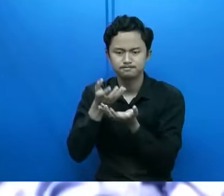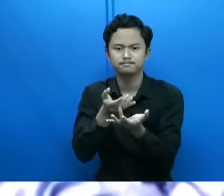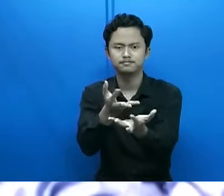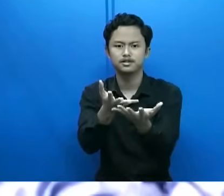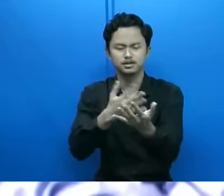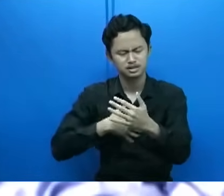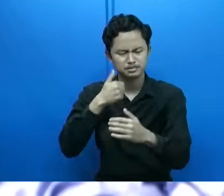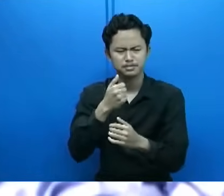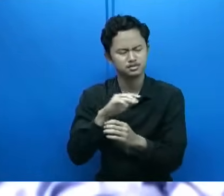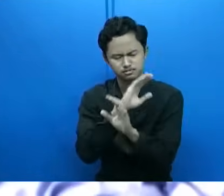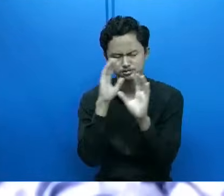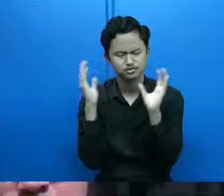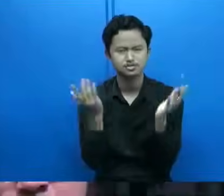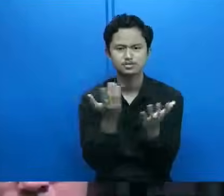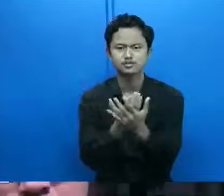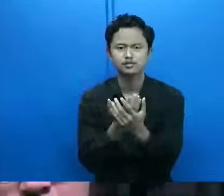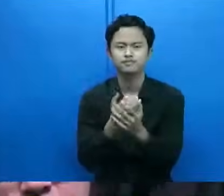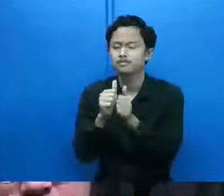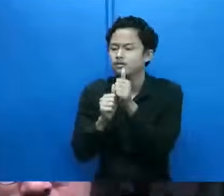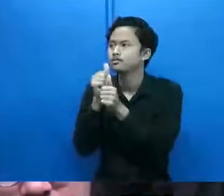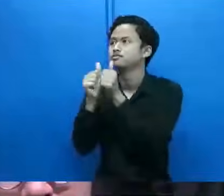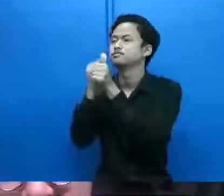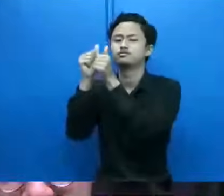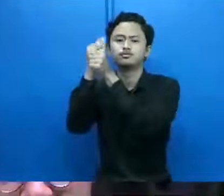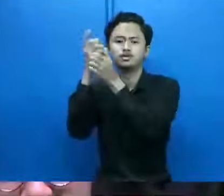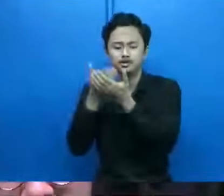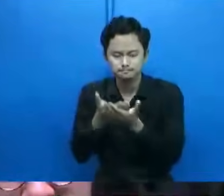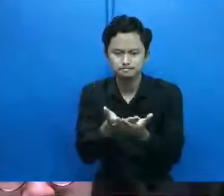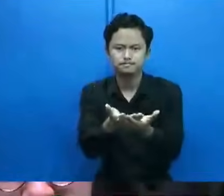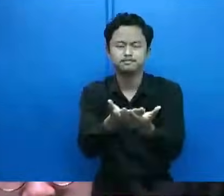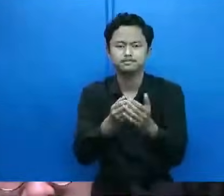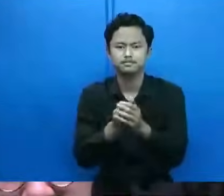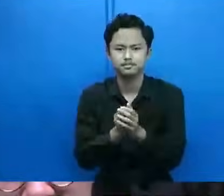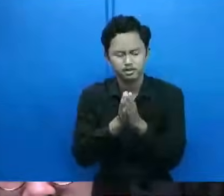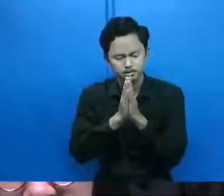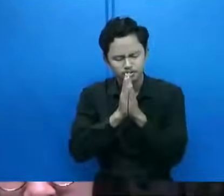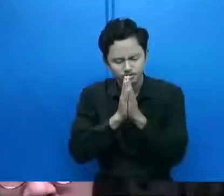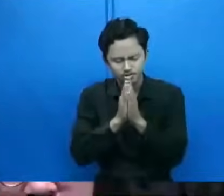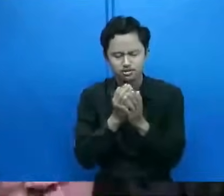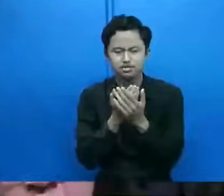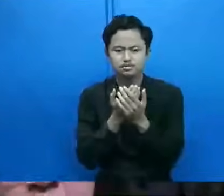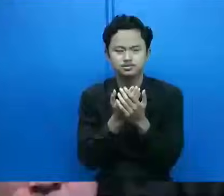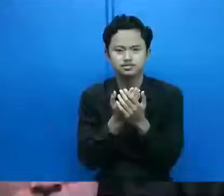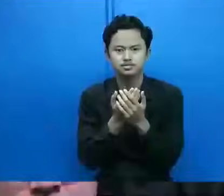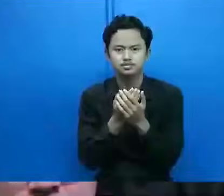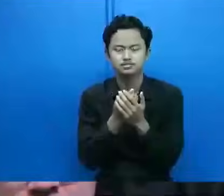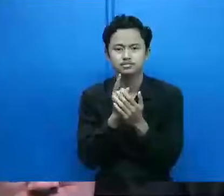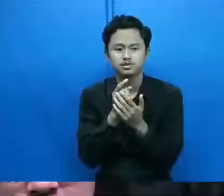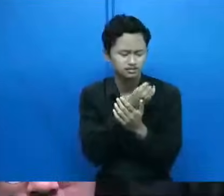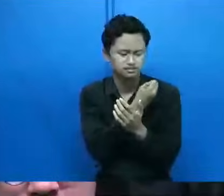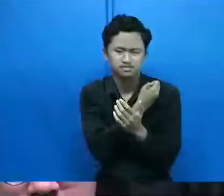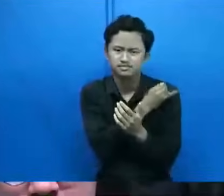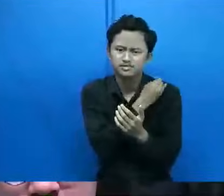kami dapatkan di dunia dan segala kemuliaan yang mampu kami capai di akhirat. Dan mohon kamu jauhkan kami ya Allah dari segala hal yang bisa